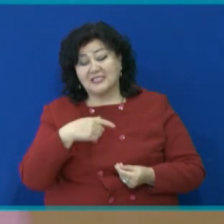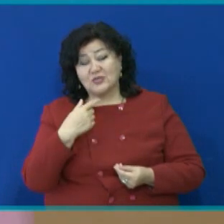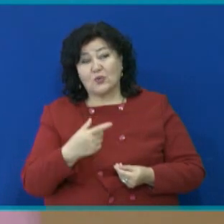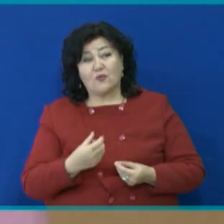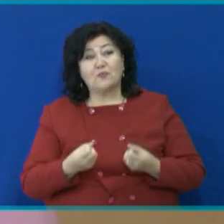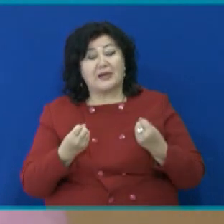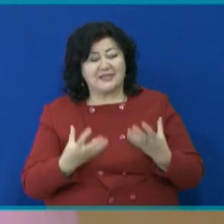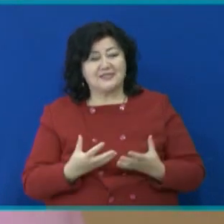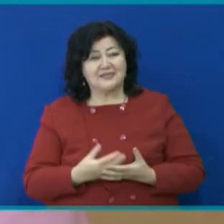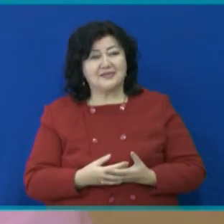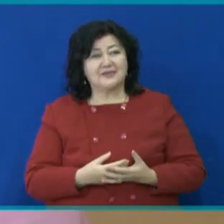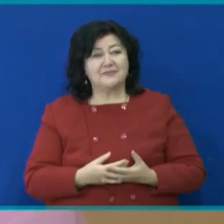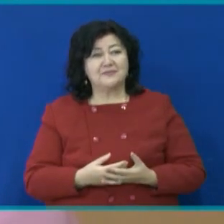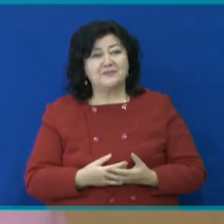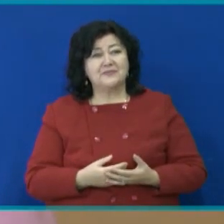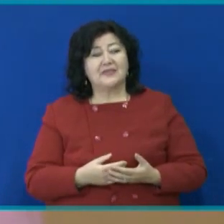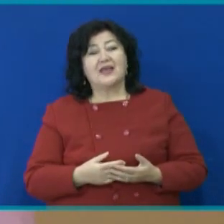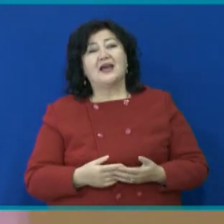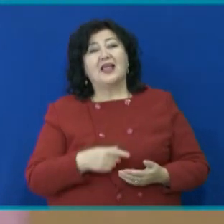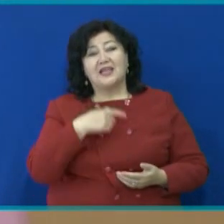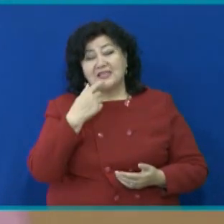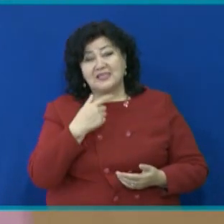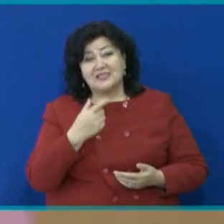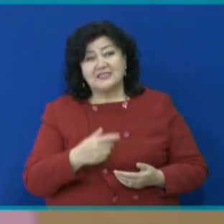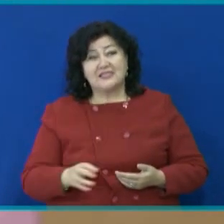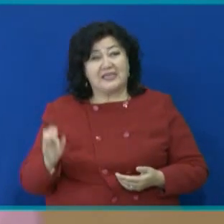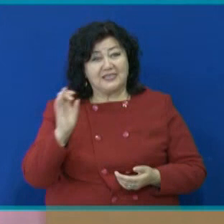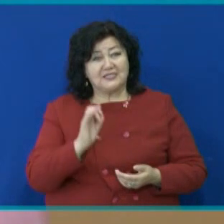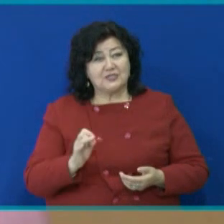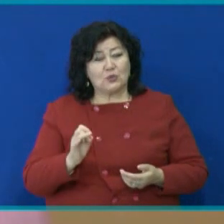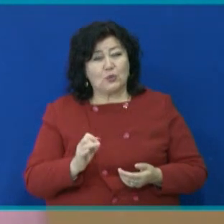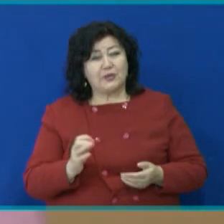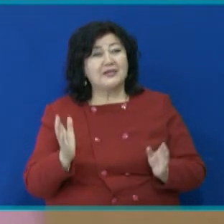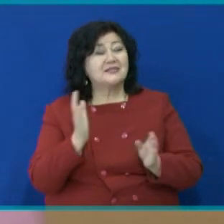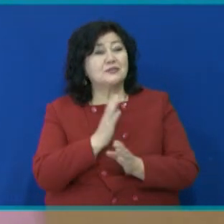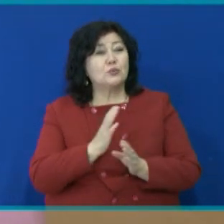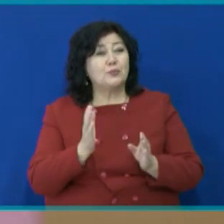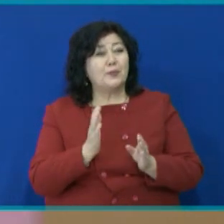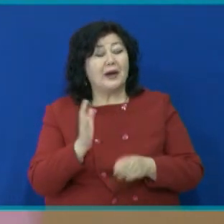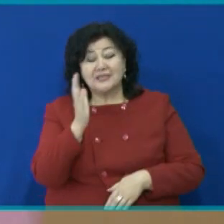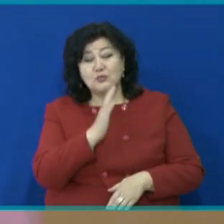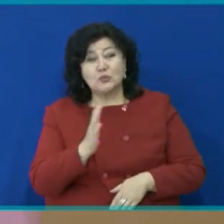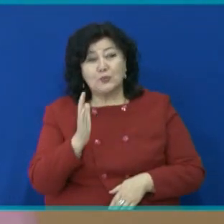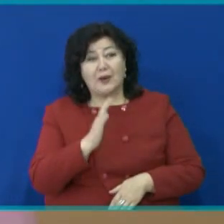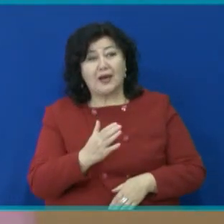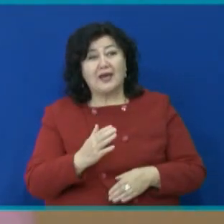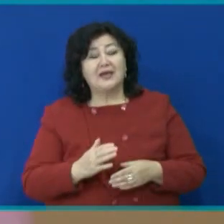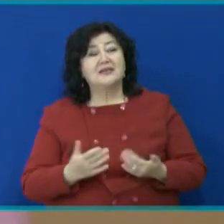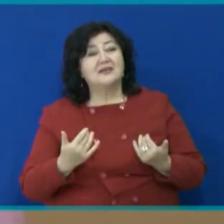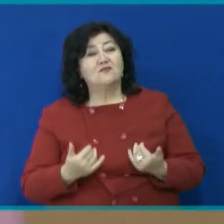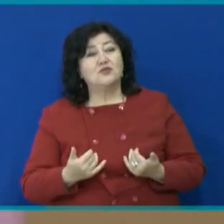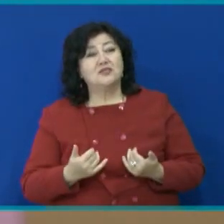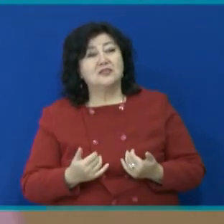қазақ елінің тілі мен тағдыры үшін күрескен ұлт зиялысы Ахмет Байтұрсынұлының туған күнімен тұспа-тұс